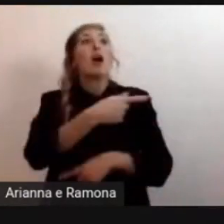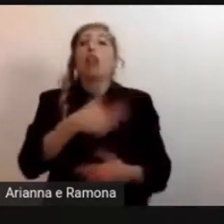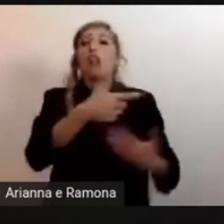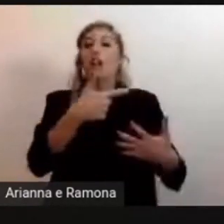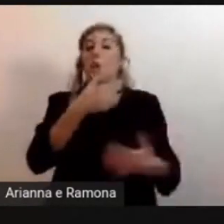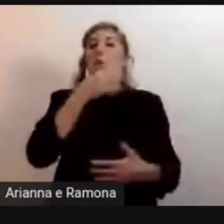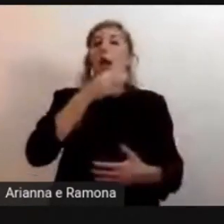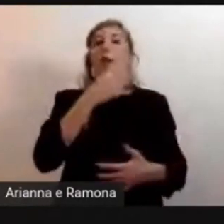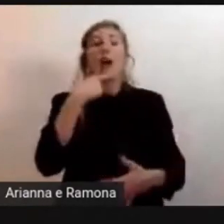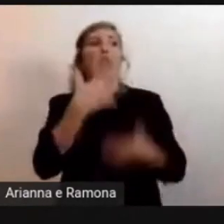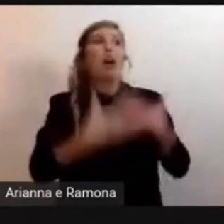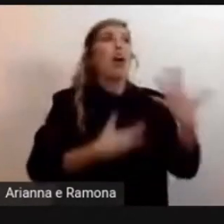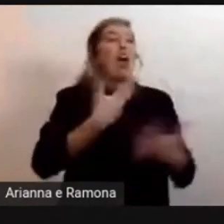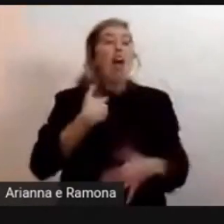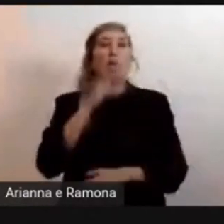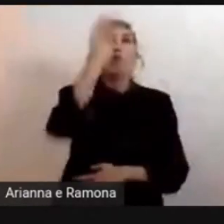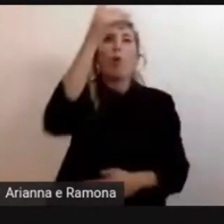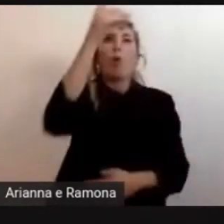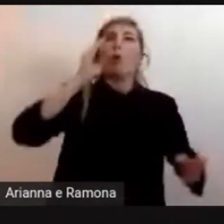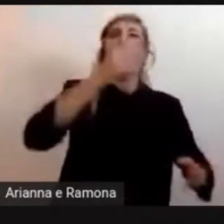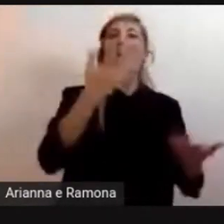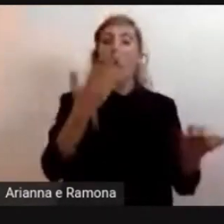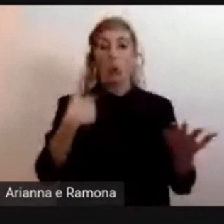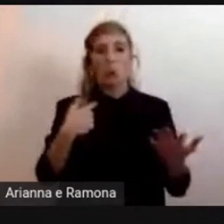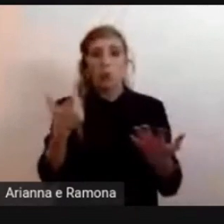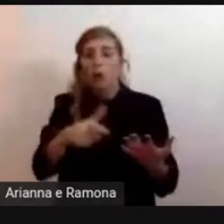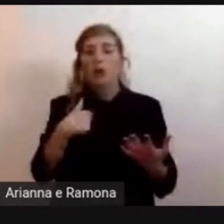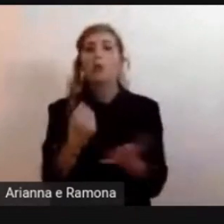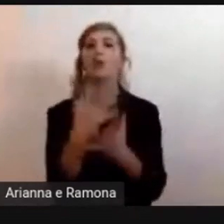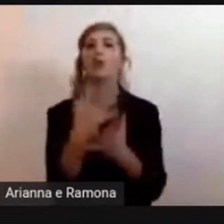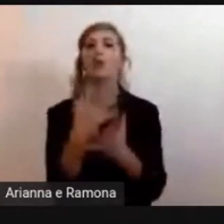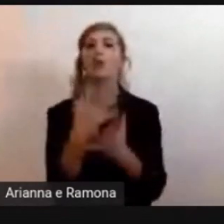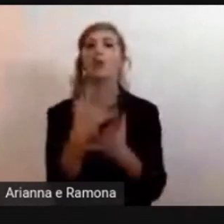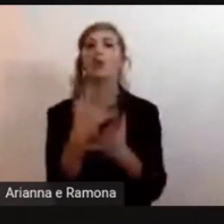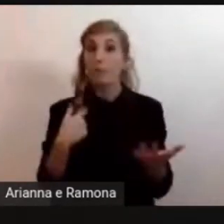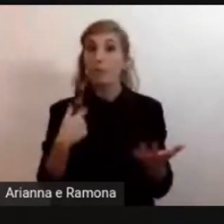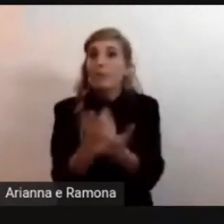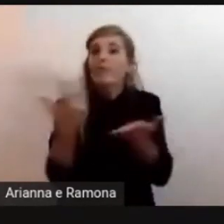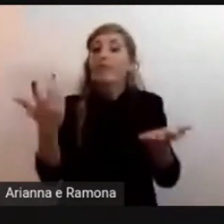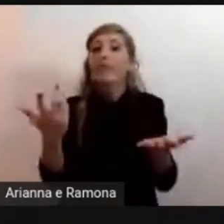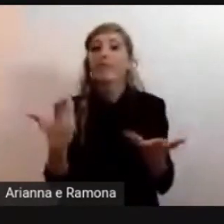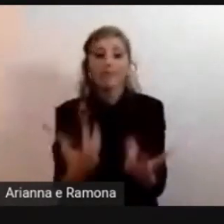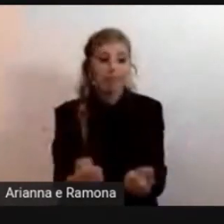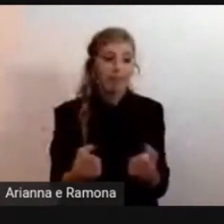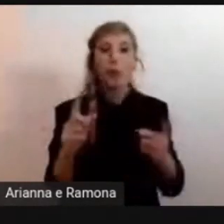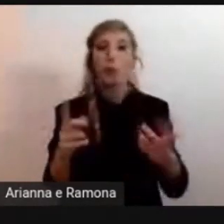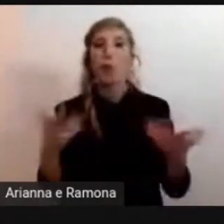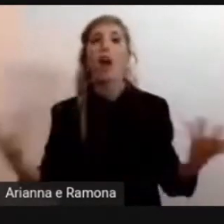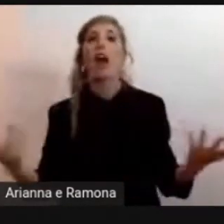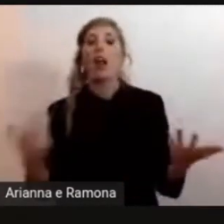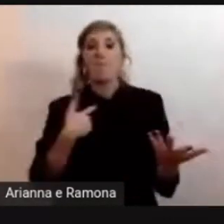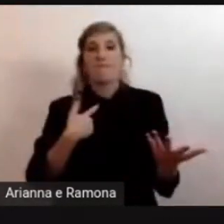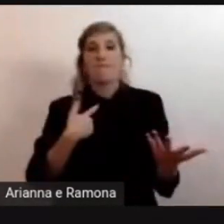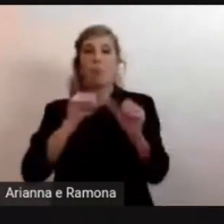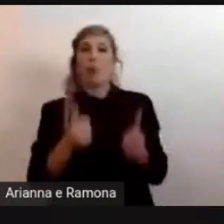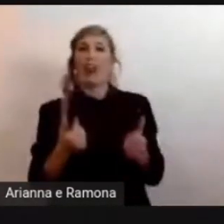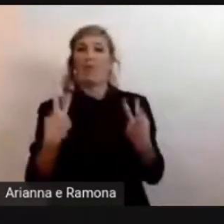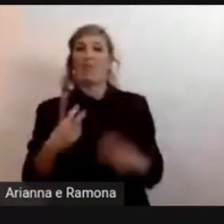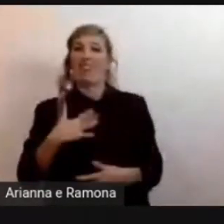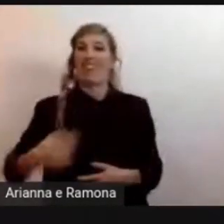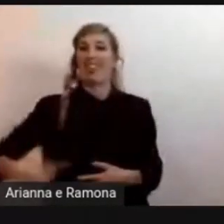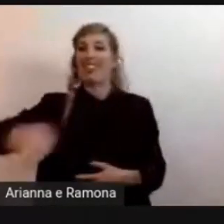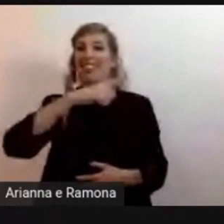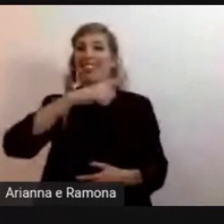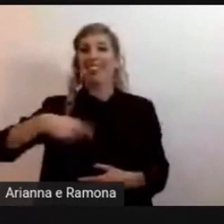sposato lungo prete qual cosa succede si fatto così come il nostro modello è fatto in modo che